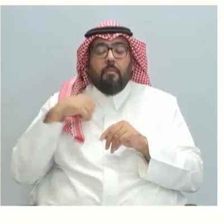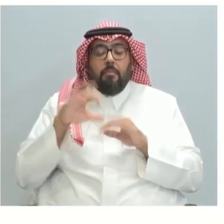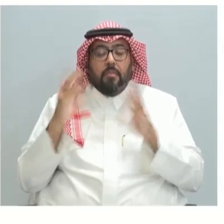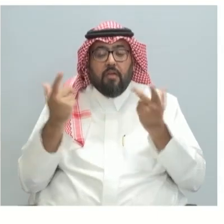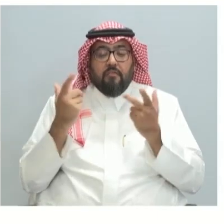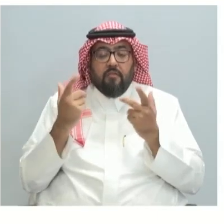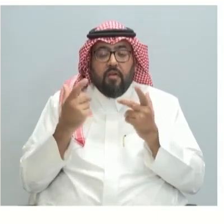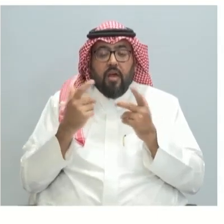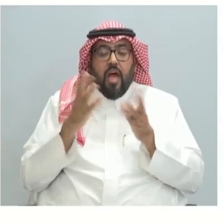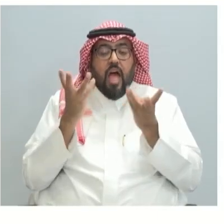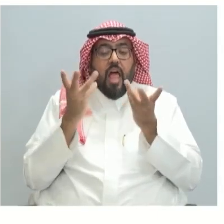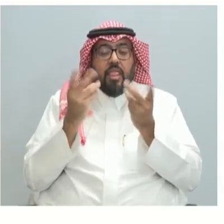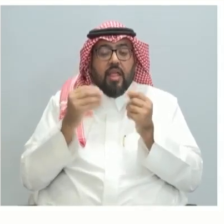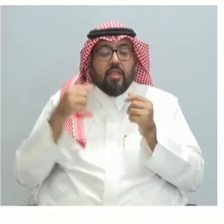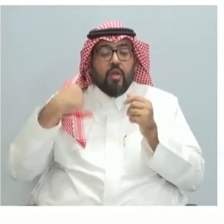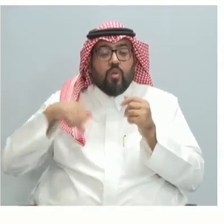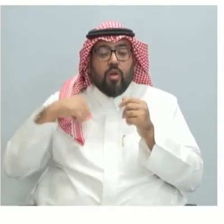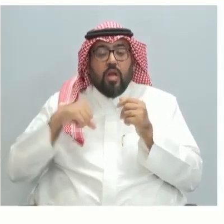الجزر